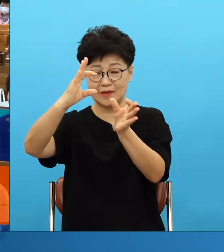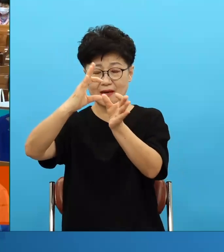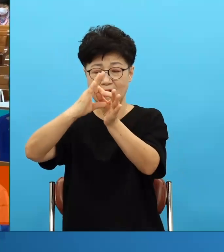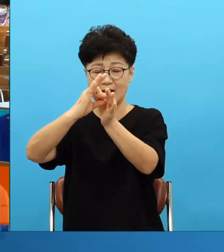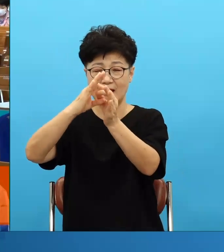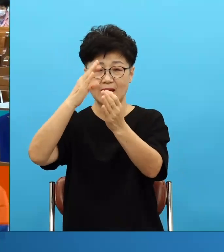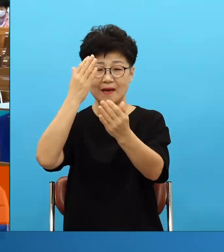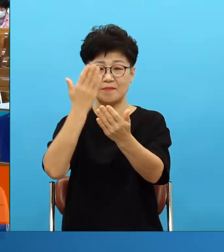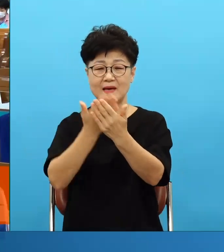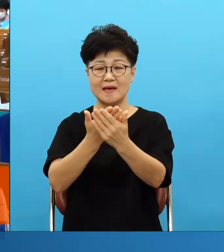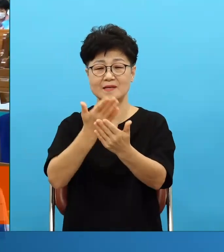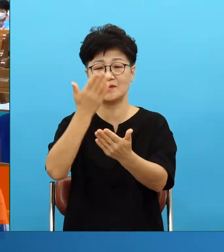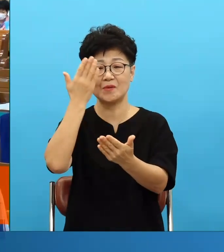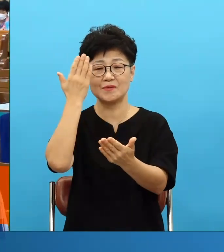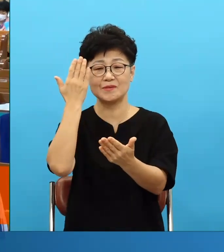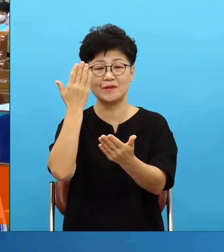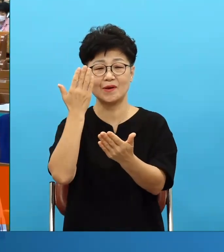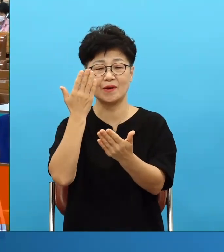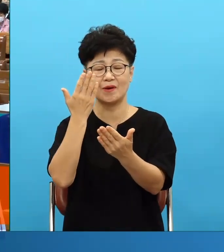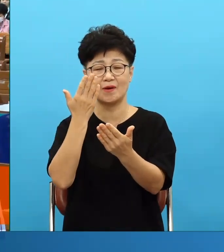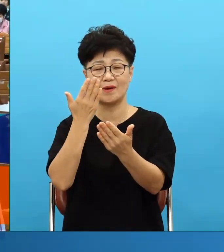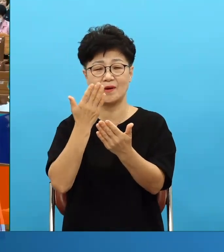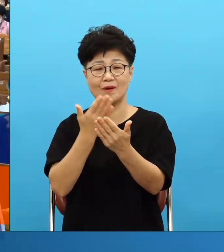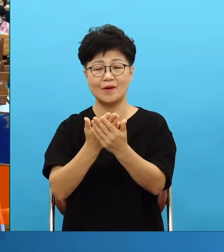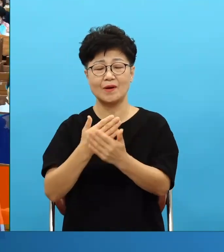주께 메소서.